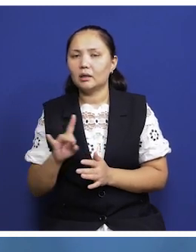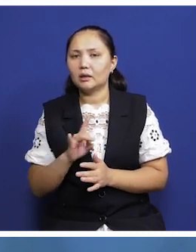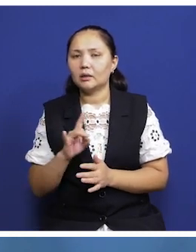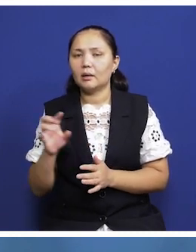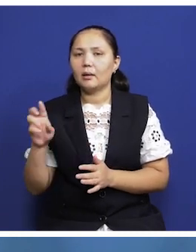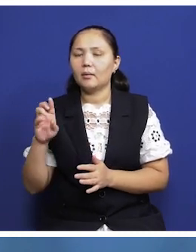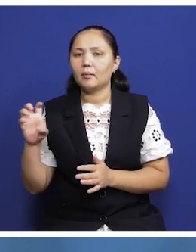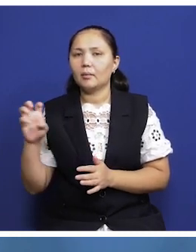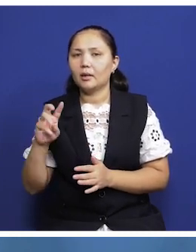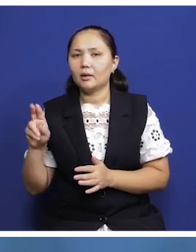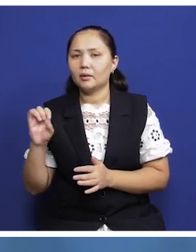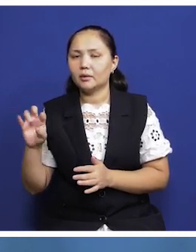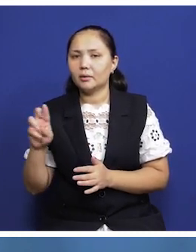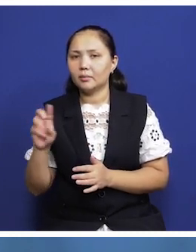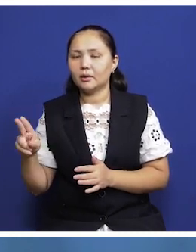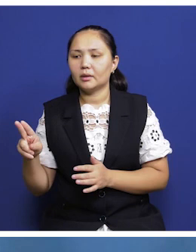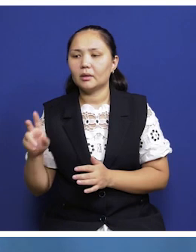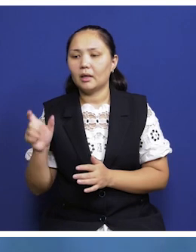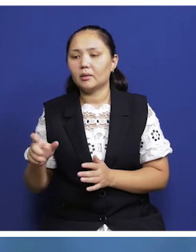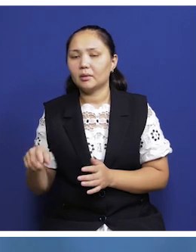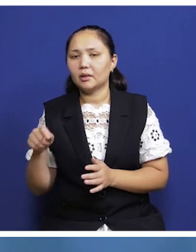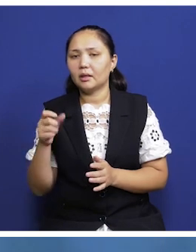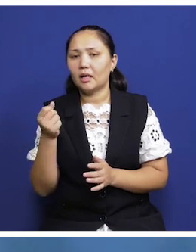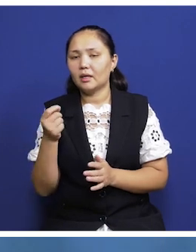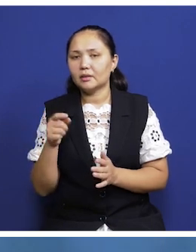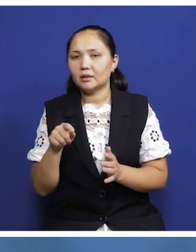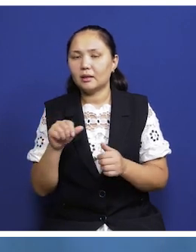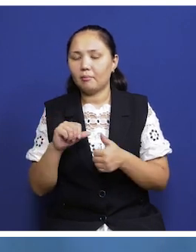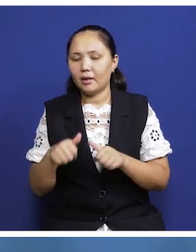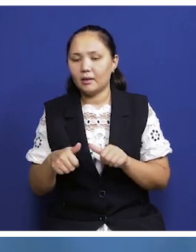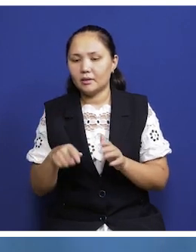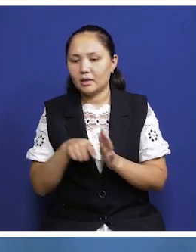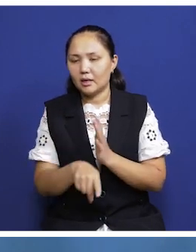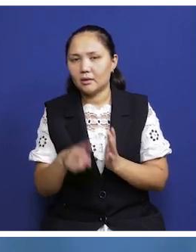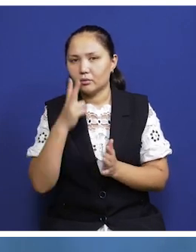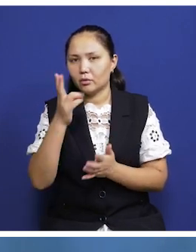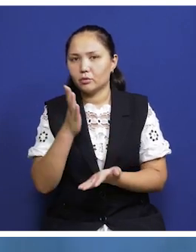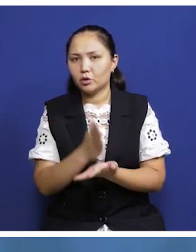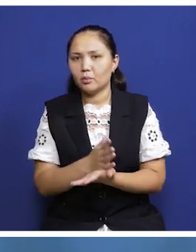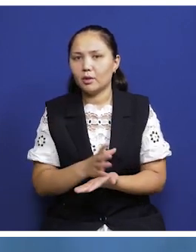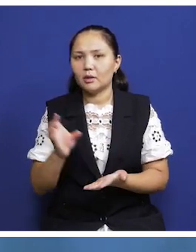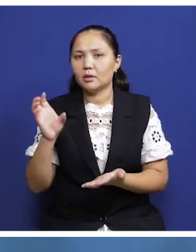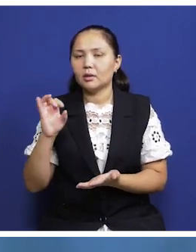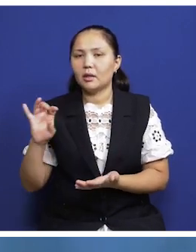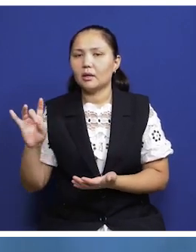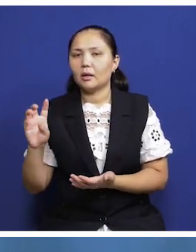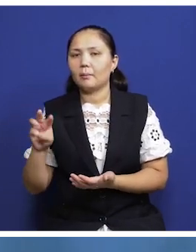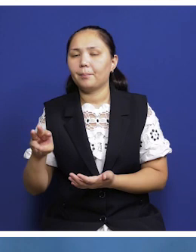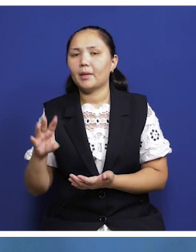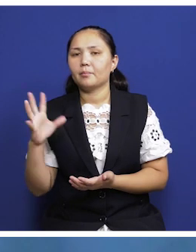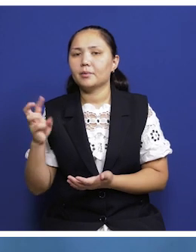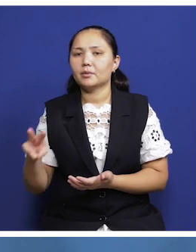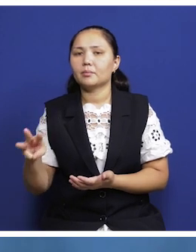аз, енді себебі ал жалпы мына кеше біз Сайрамға барғанда Сайрам былтырғымен салыстырғанда 5 миллиард артығымен орындап